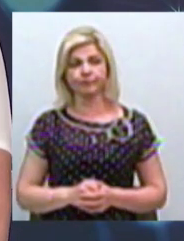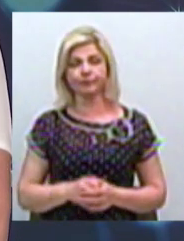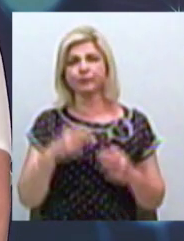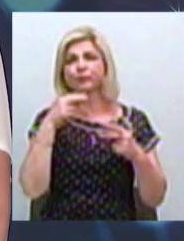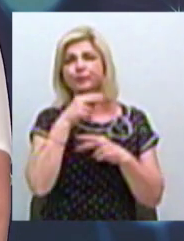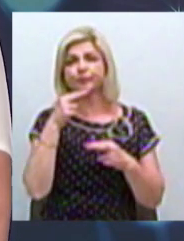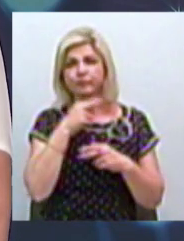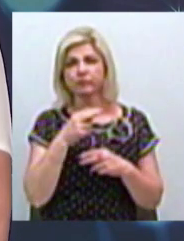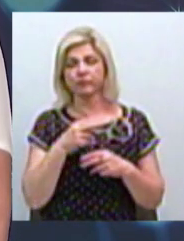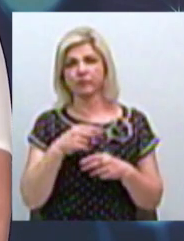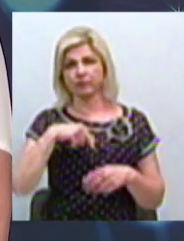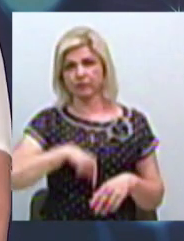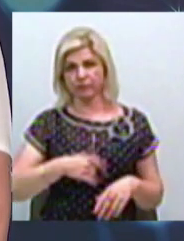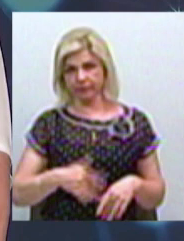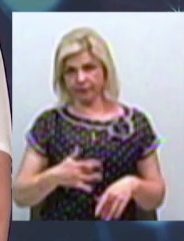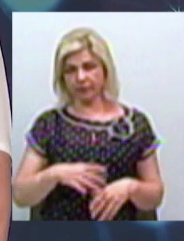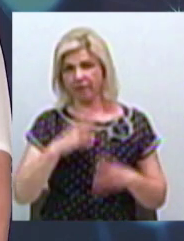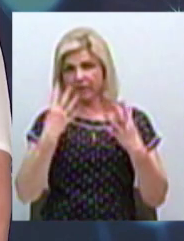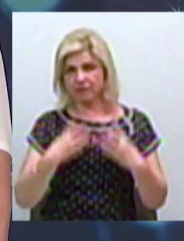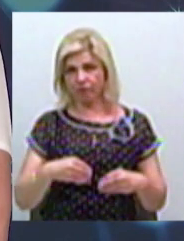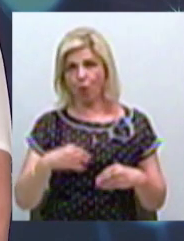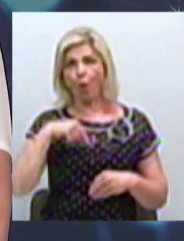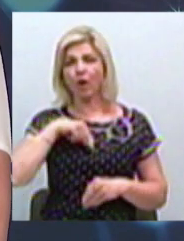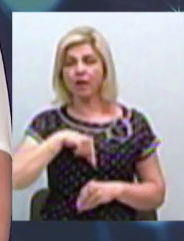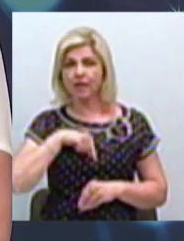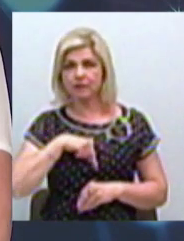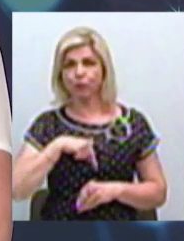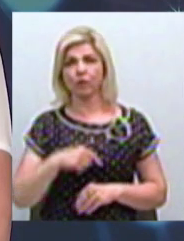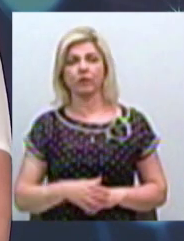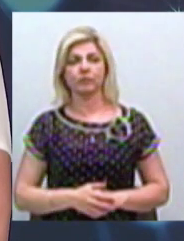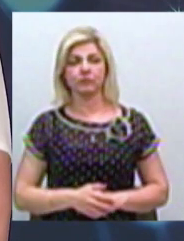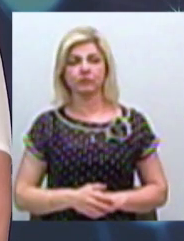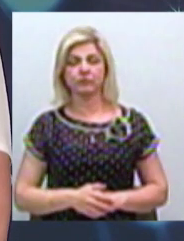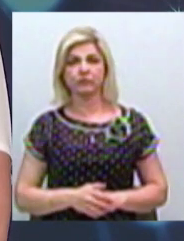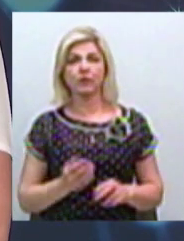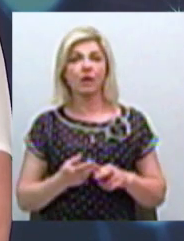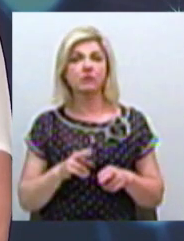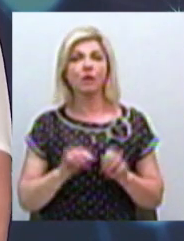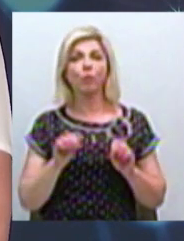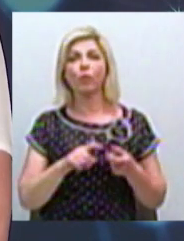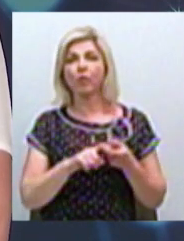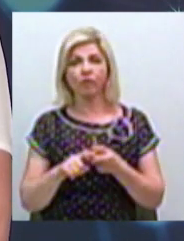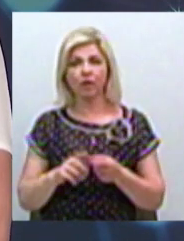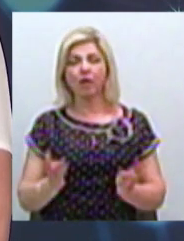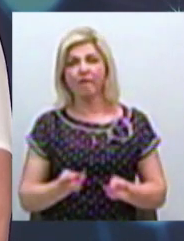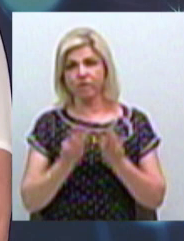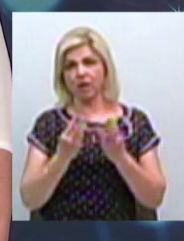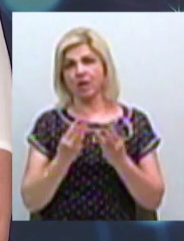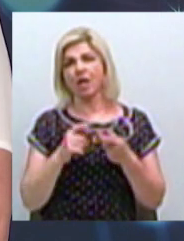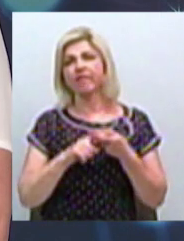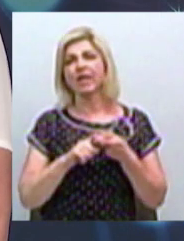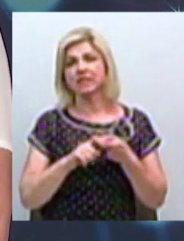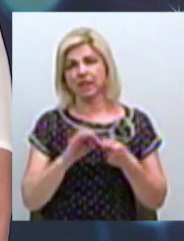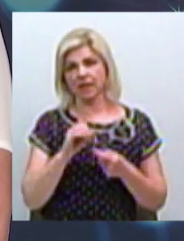токсичними розладами усього організму, і це може привести до спалахів інфекційних